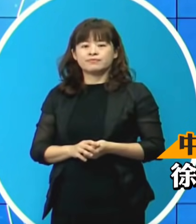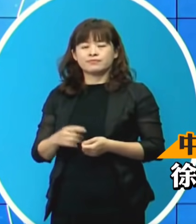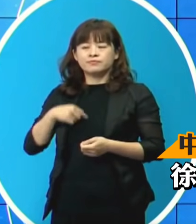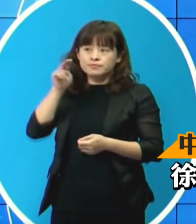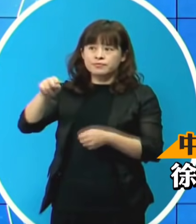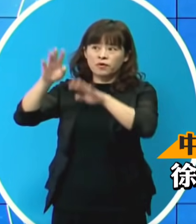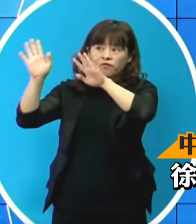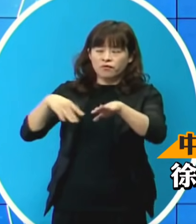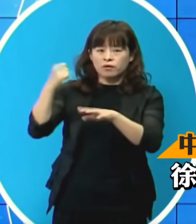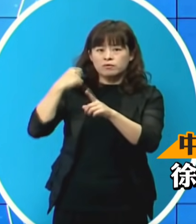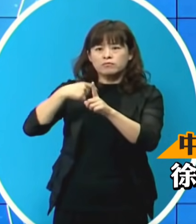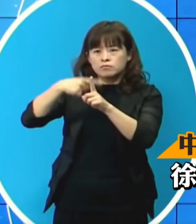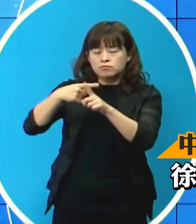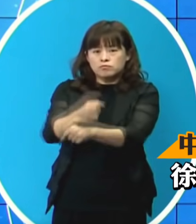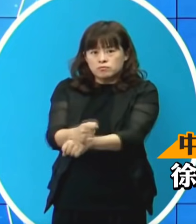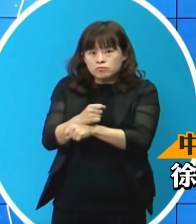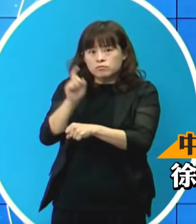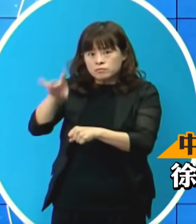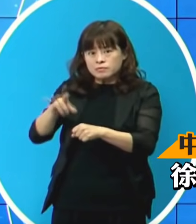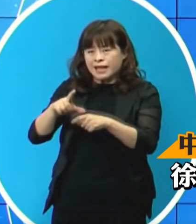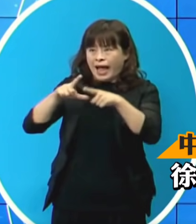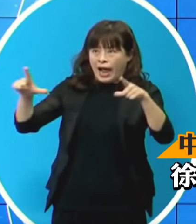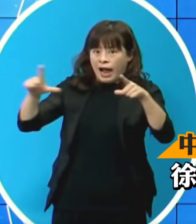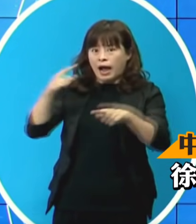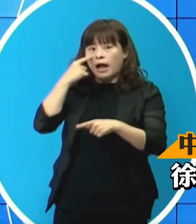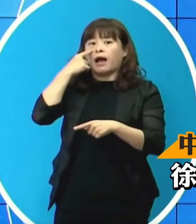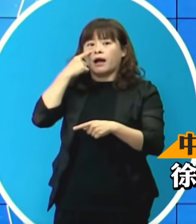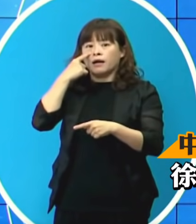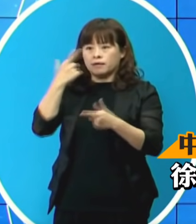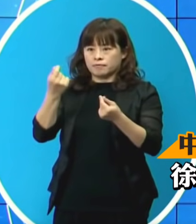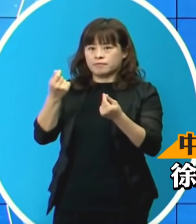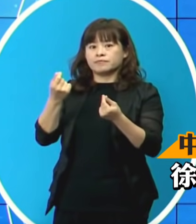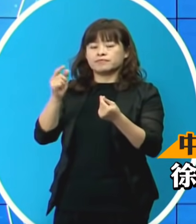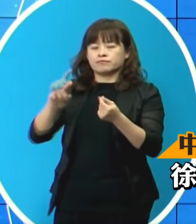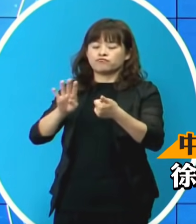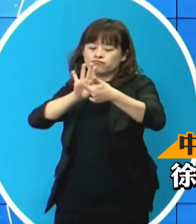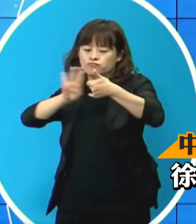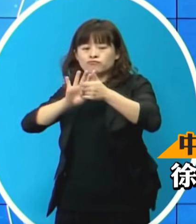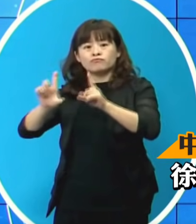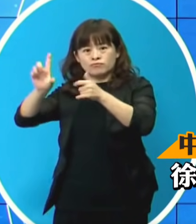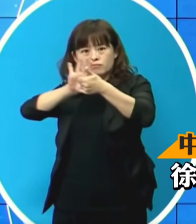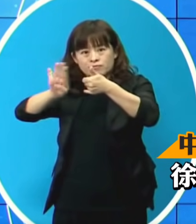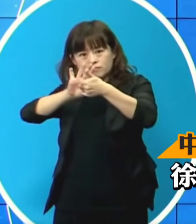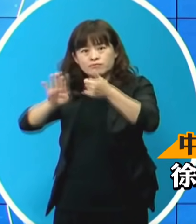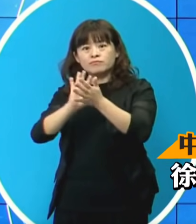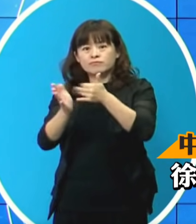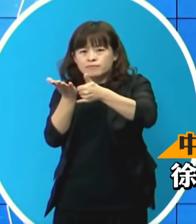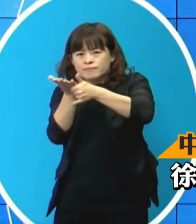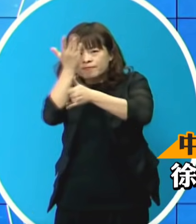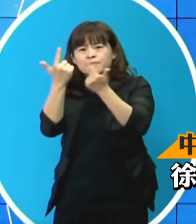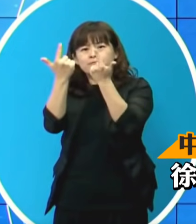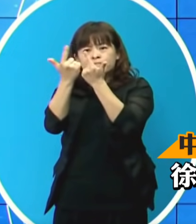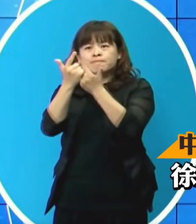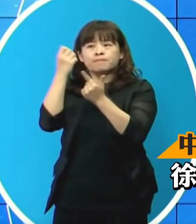未来风力比较紧、需要警戒的地方、比较大的地方呢，还是会出现在我们的东半部地区，那以及北部